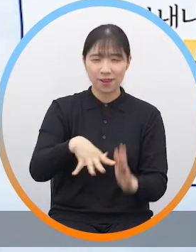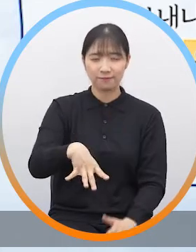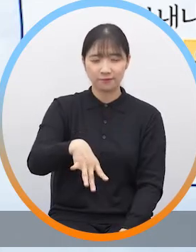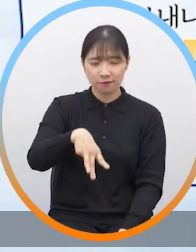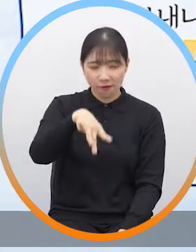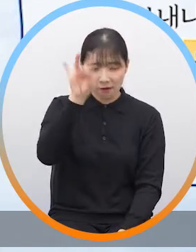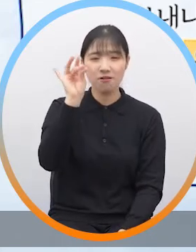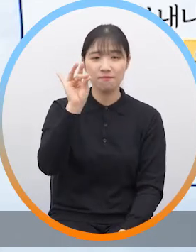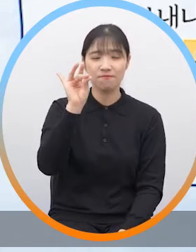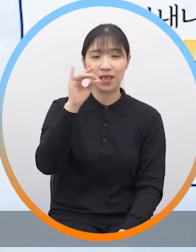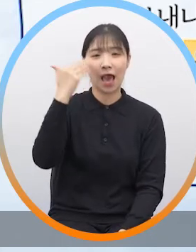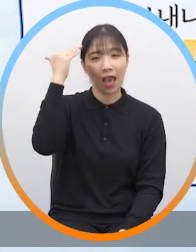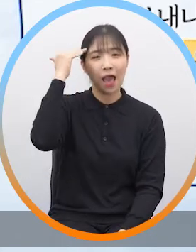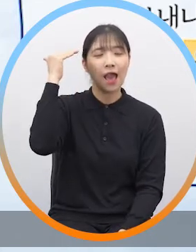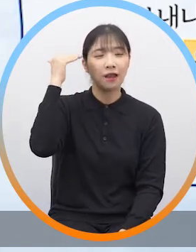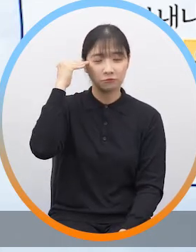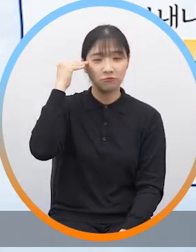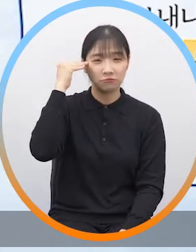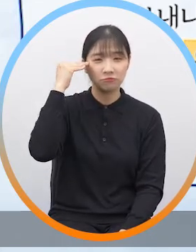이때에 처음으로